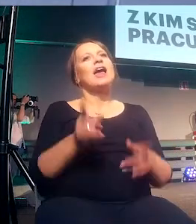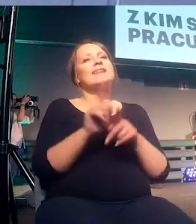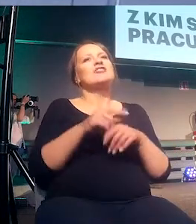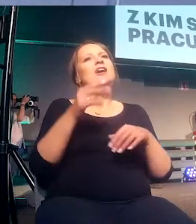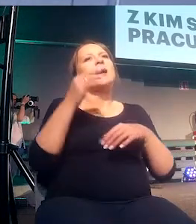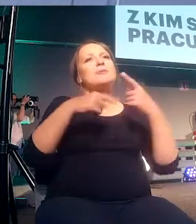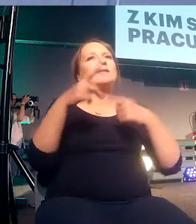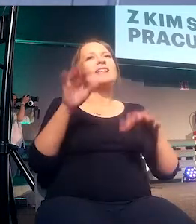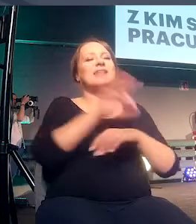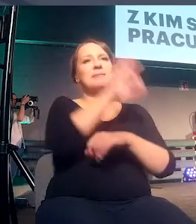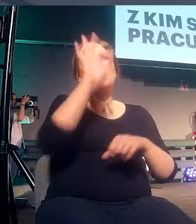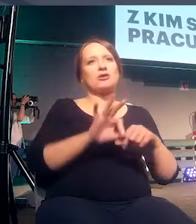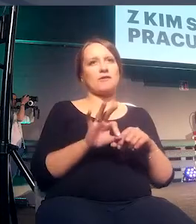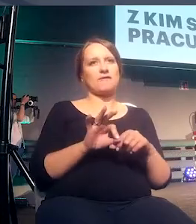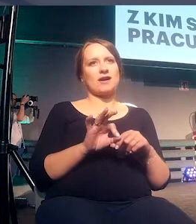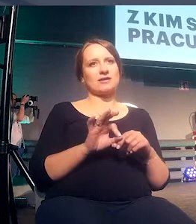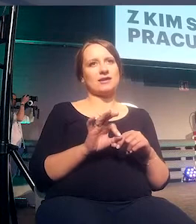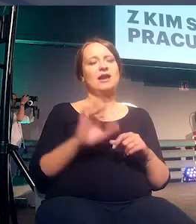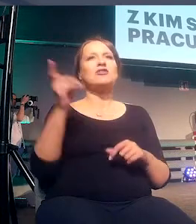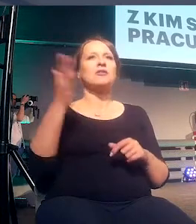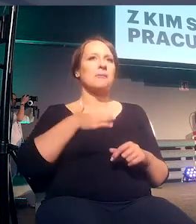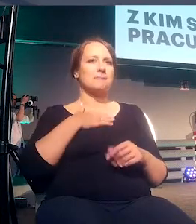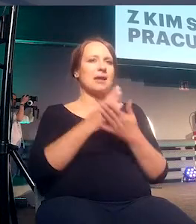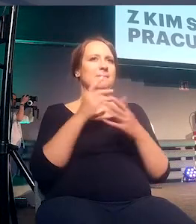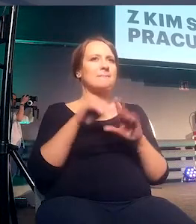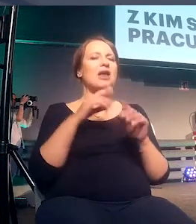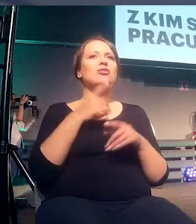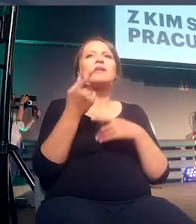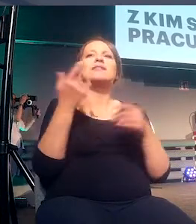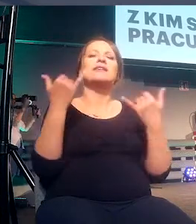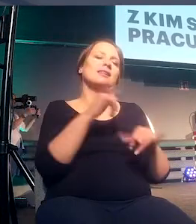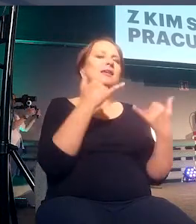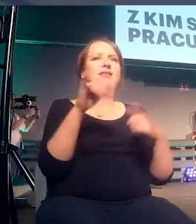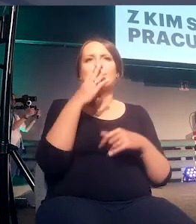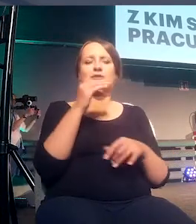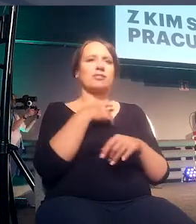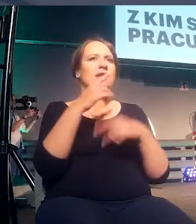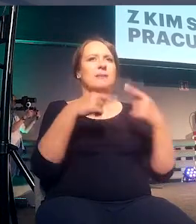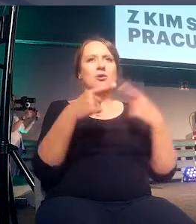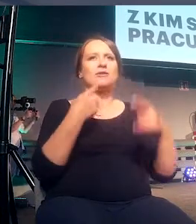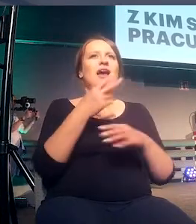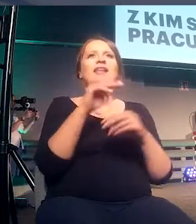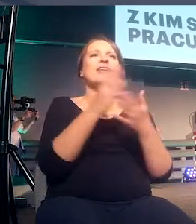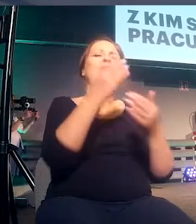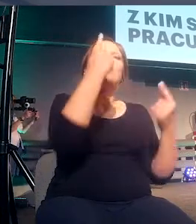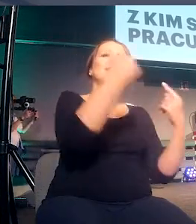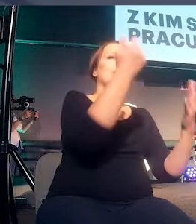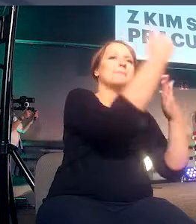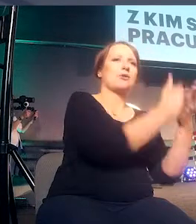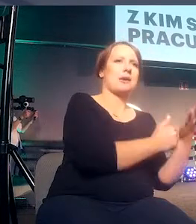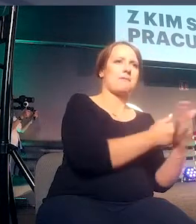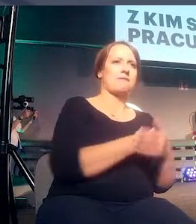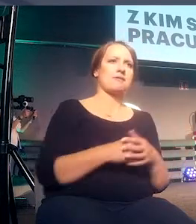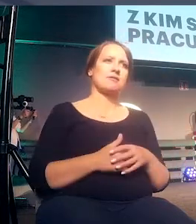procesy projektowania, które mamy, to są zupełnie inne procesy niż przy wdrażaniu oprogramowania. Więc możemy